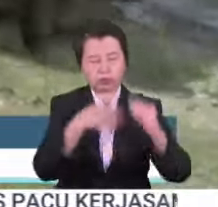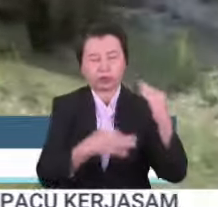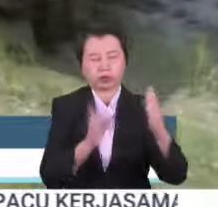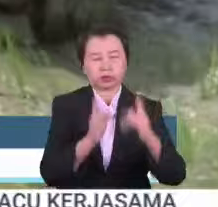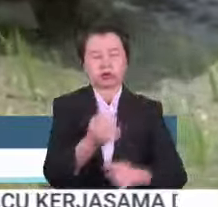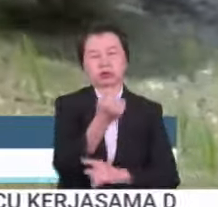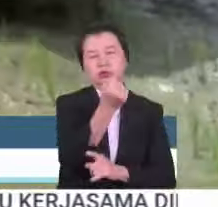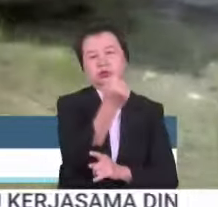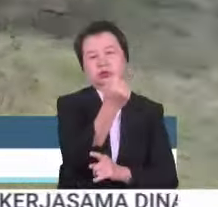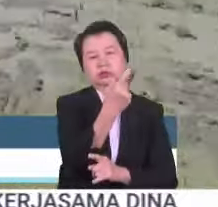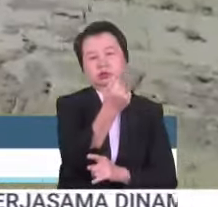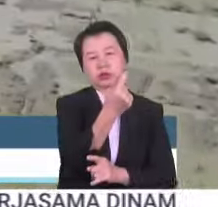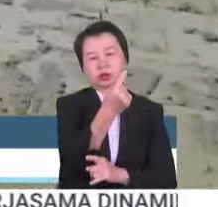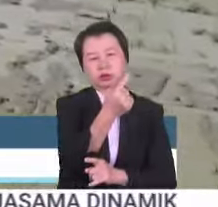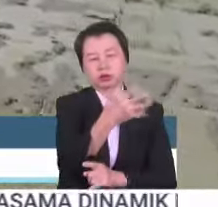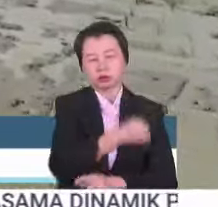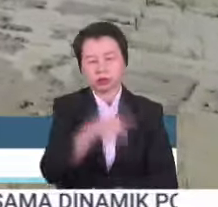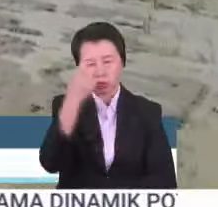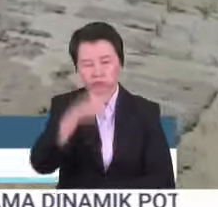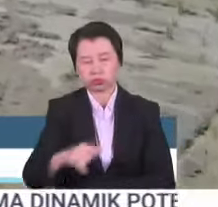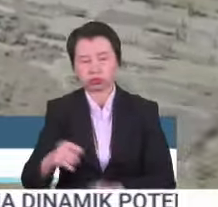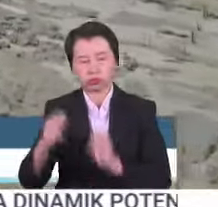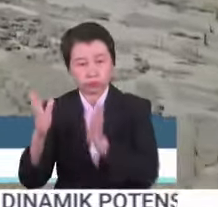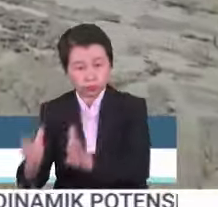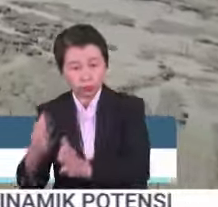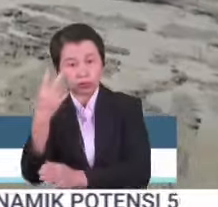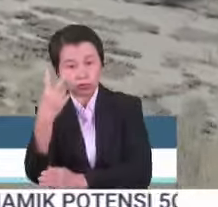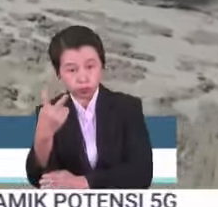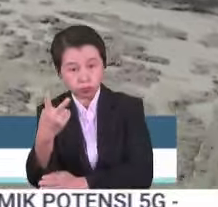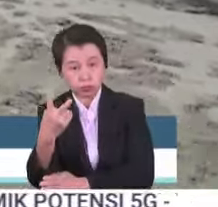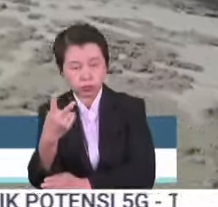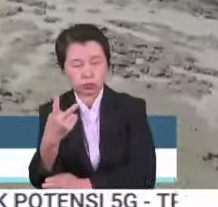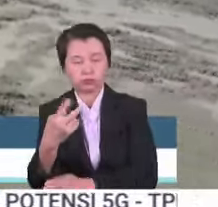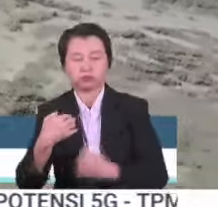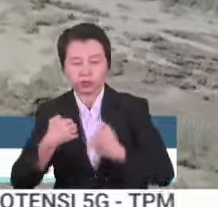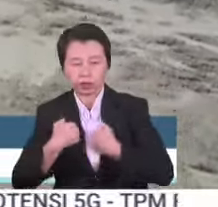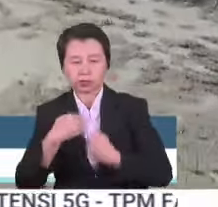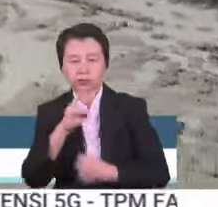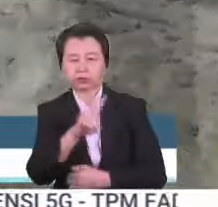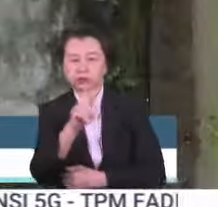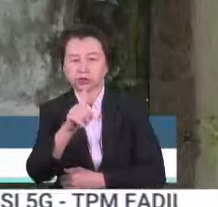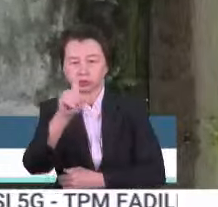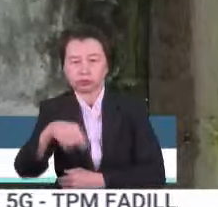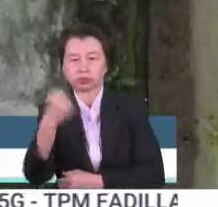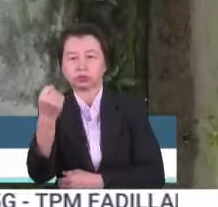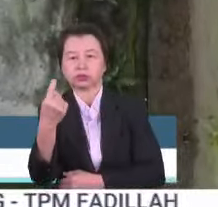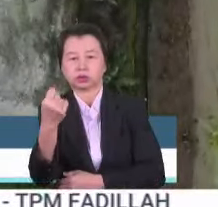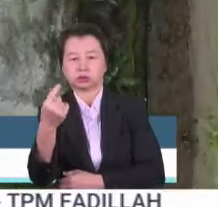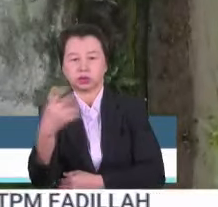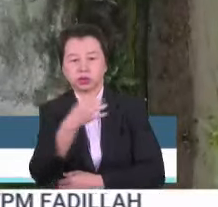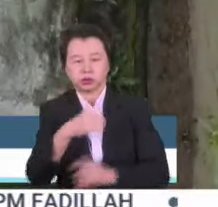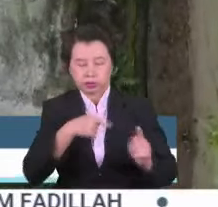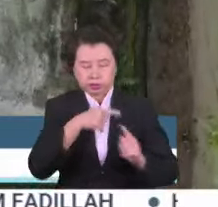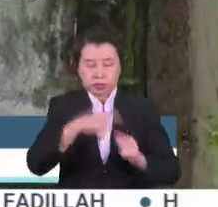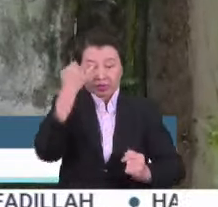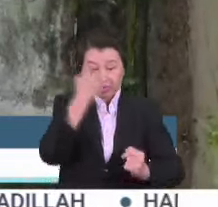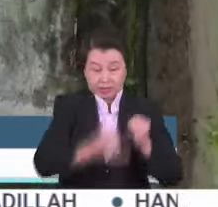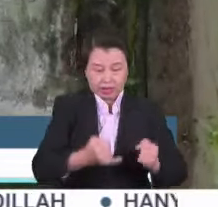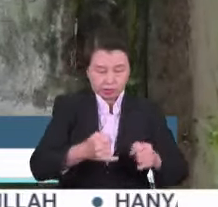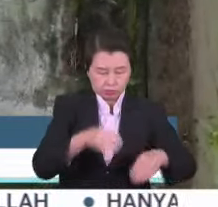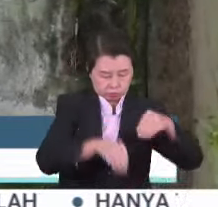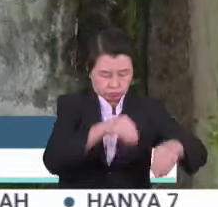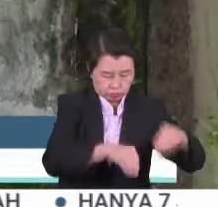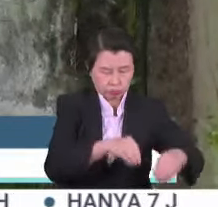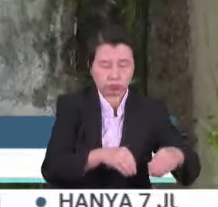11 November manakala bagi fasa dua Tarikh akhir menabur adalah 21 November dan tarik menabur